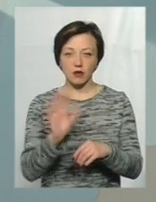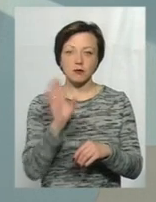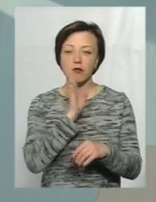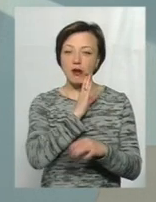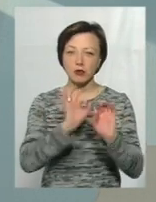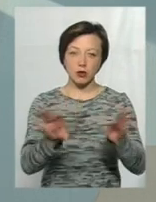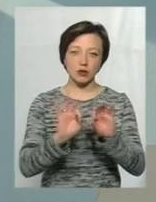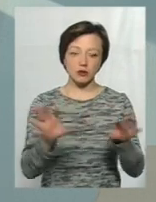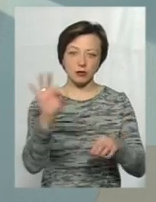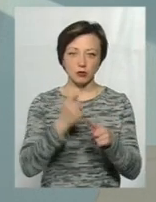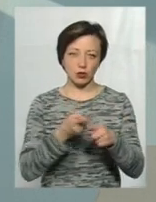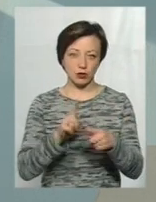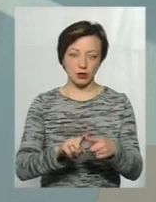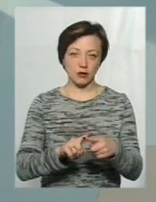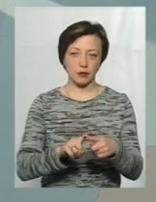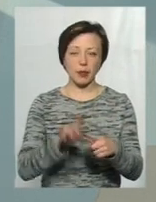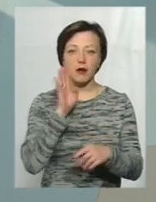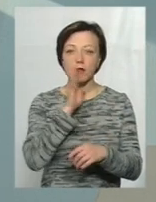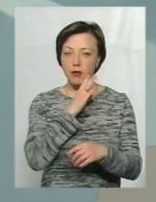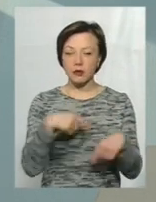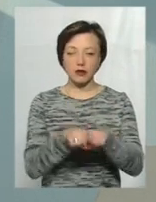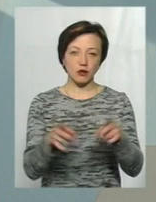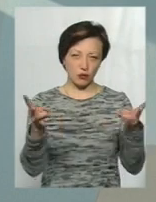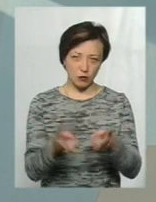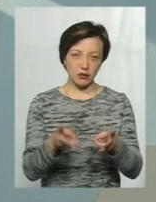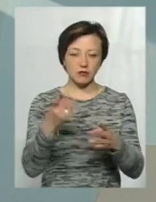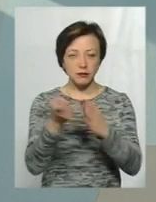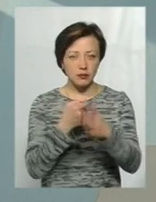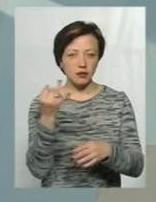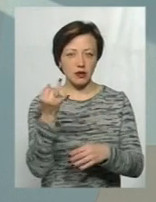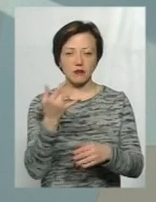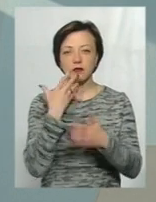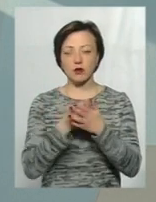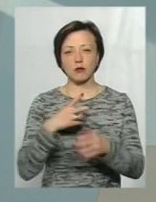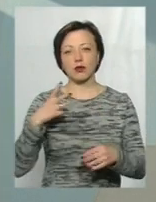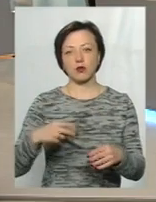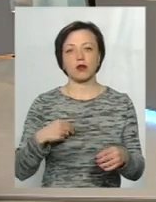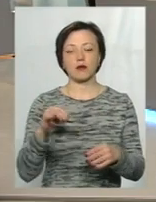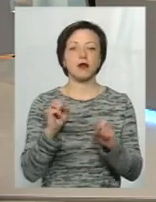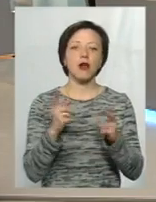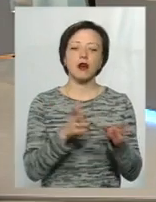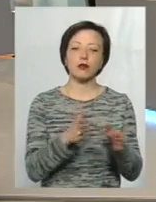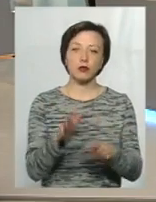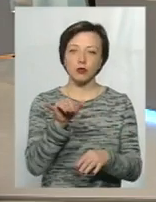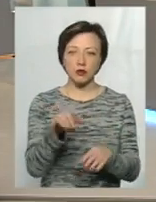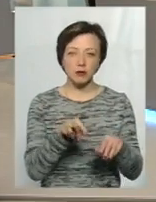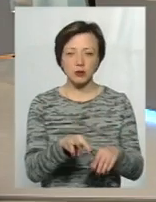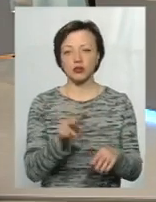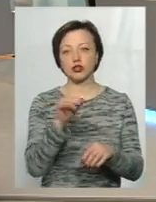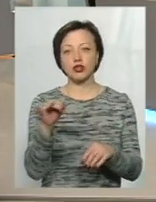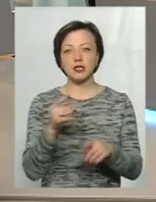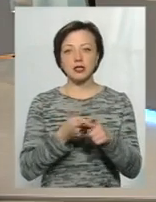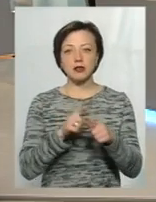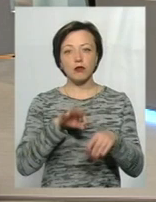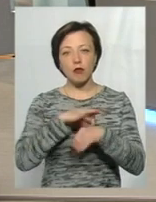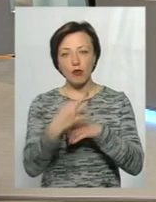мамі розказати про це. Мамам також необхідно цікавитись своїми доньками, наскільки регулярний в неї цикл, чи в неї ці